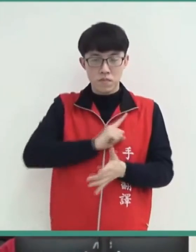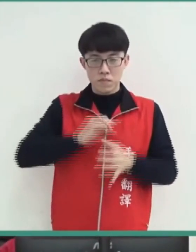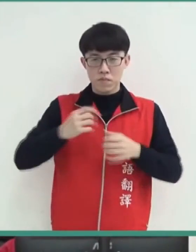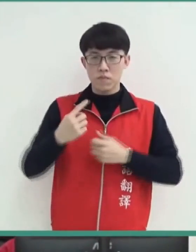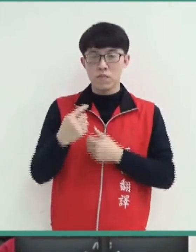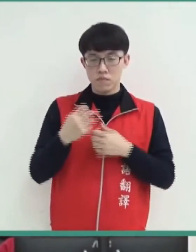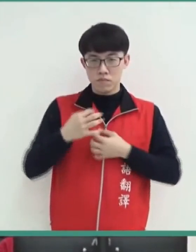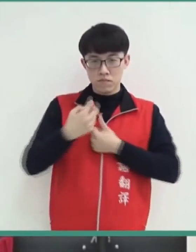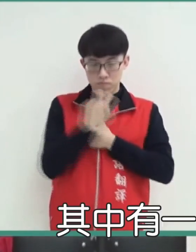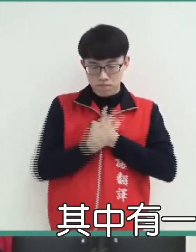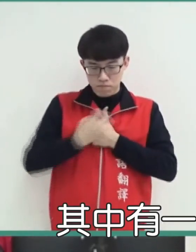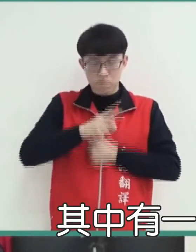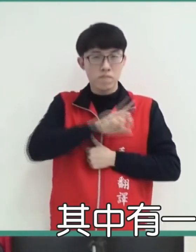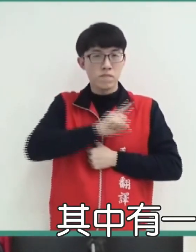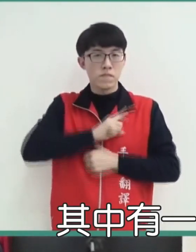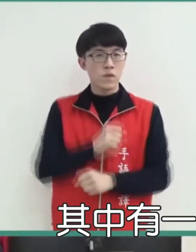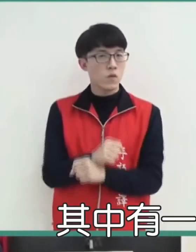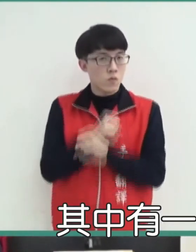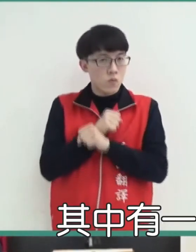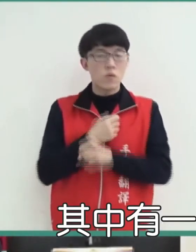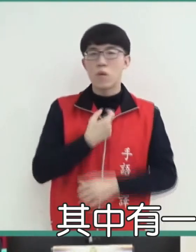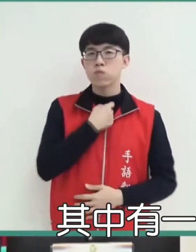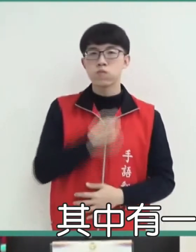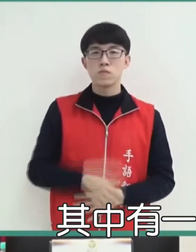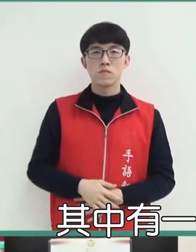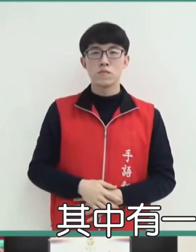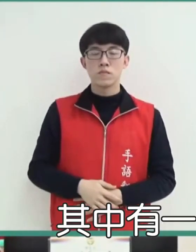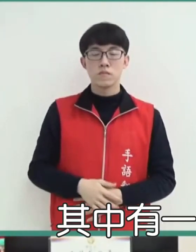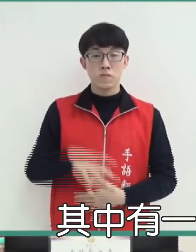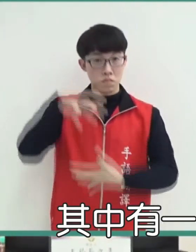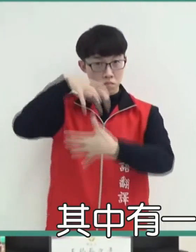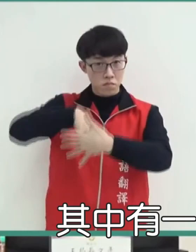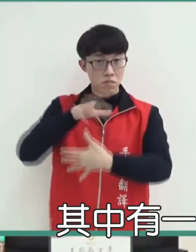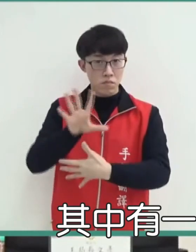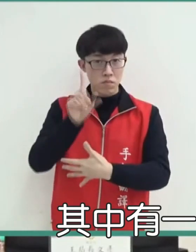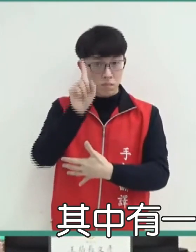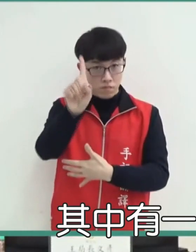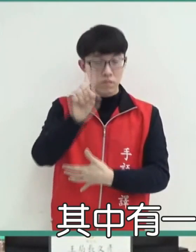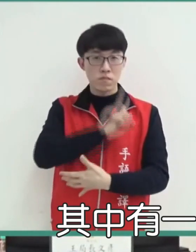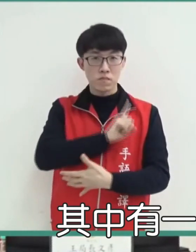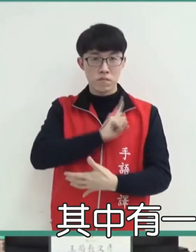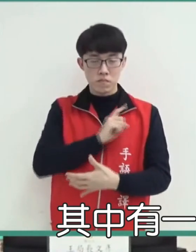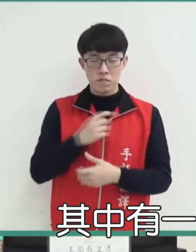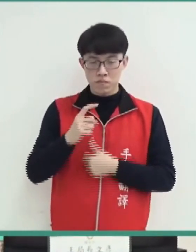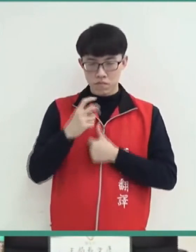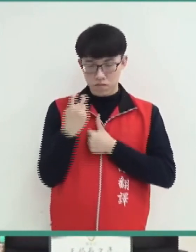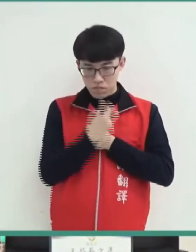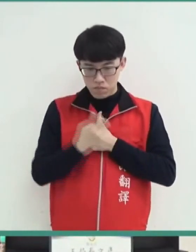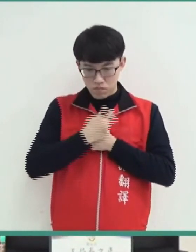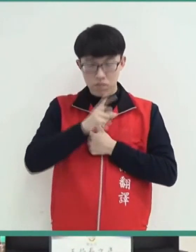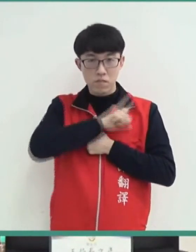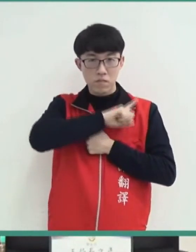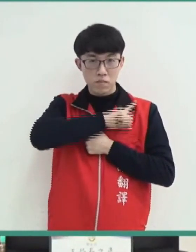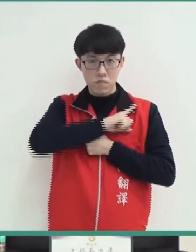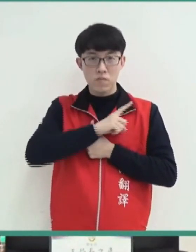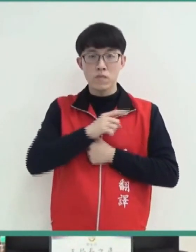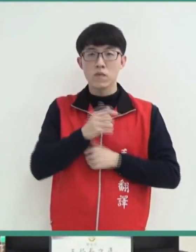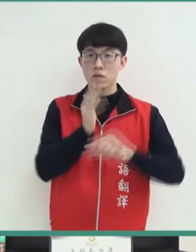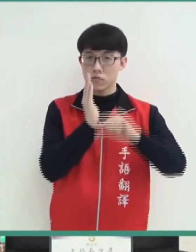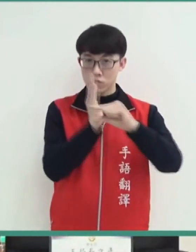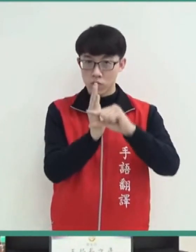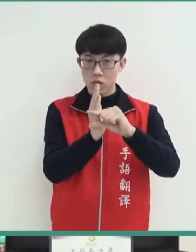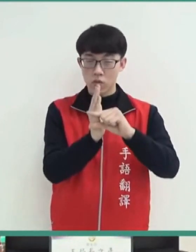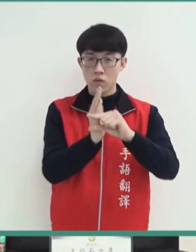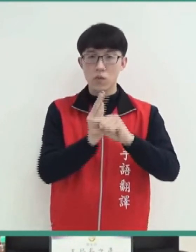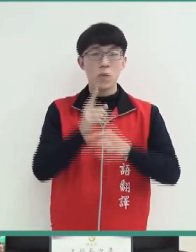那其中有一位在这个自主健康管理期间，那因为做